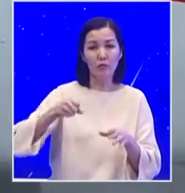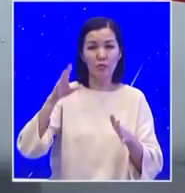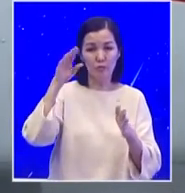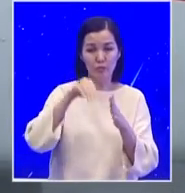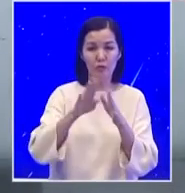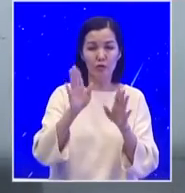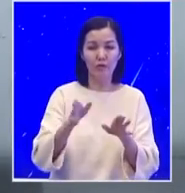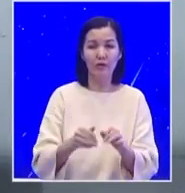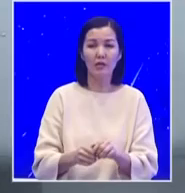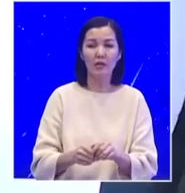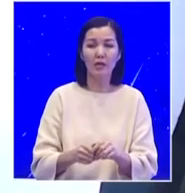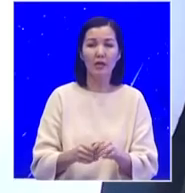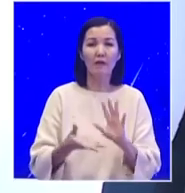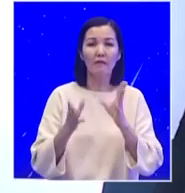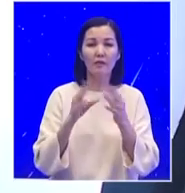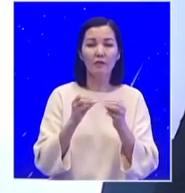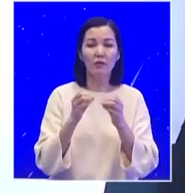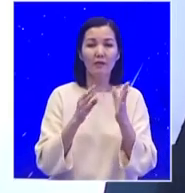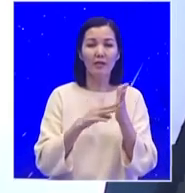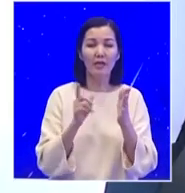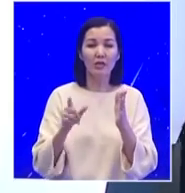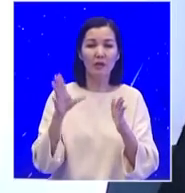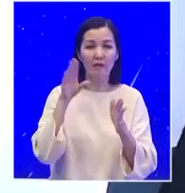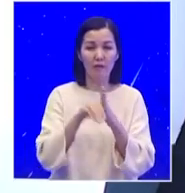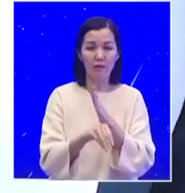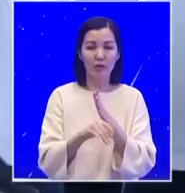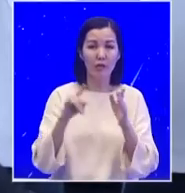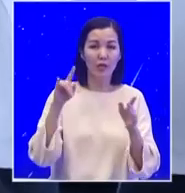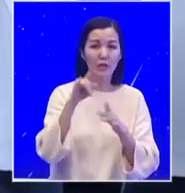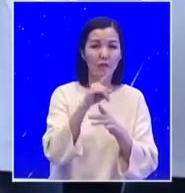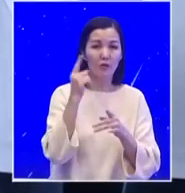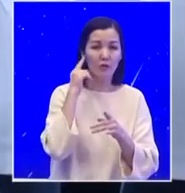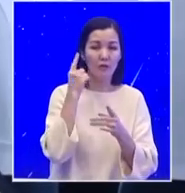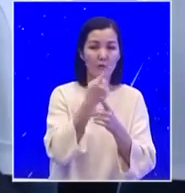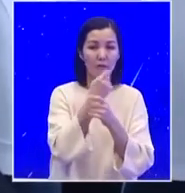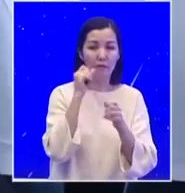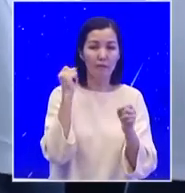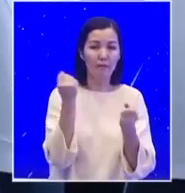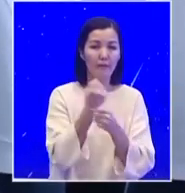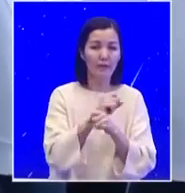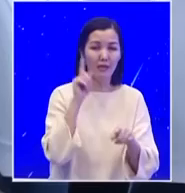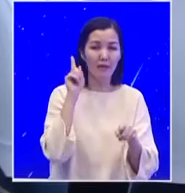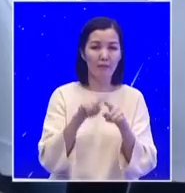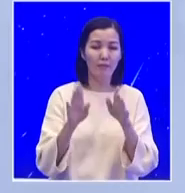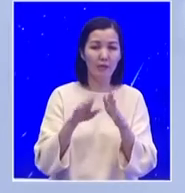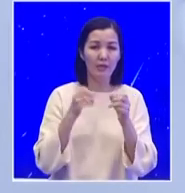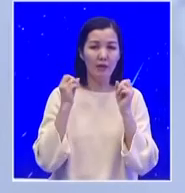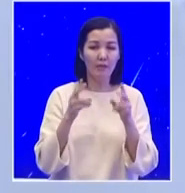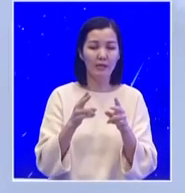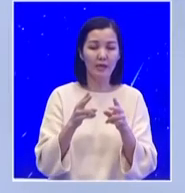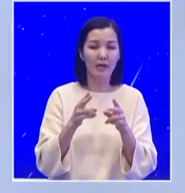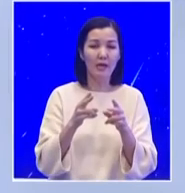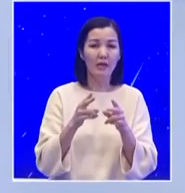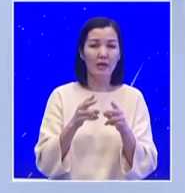сдать багаж. Салон рассчитан на 19 человек. Воздушное сообщение будет быстрой и безопасной альтернативой автомобильному